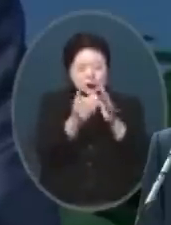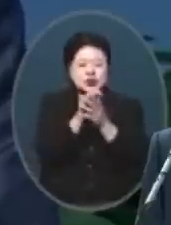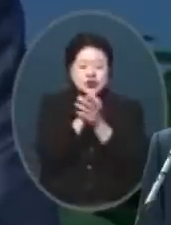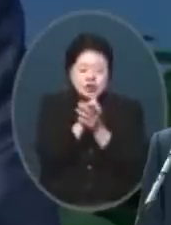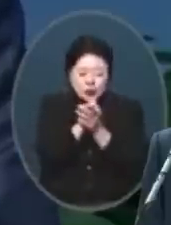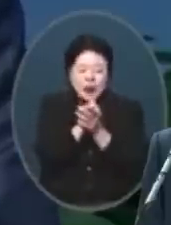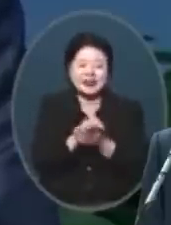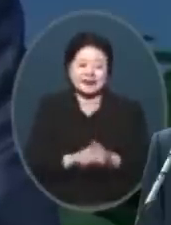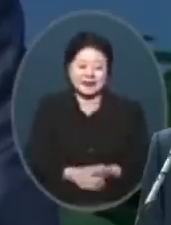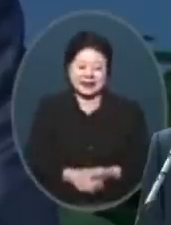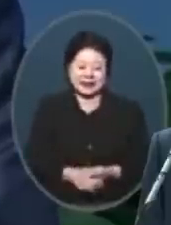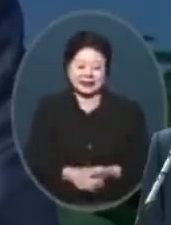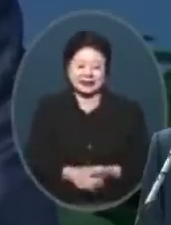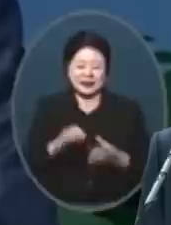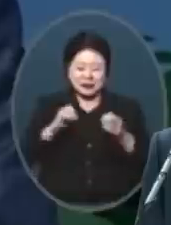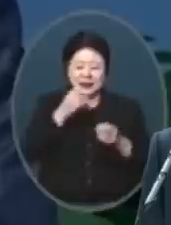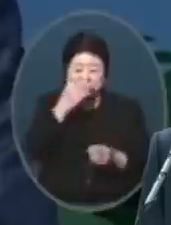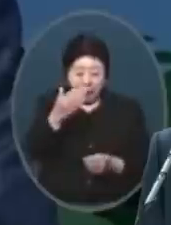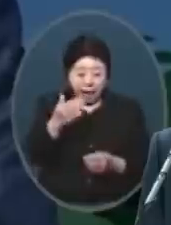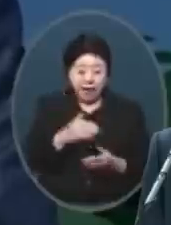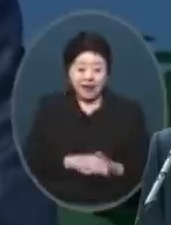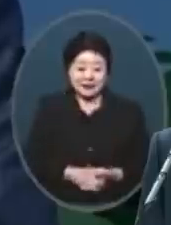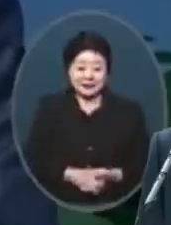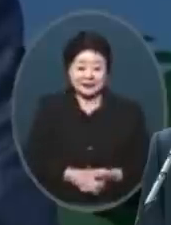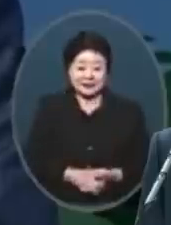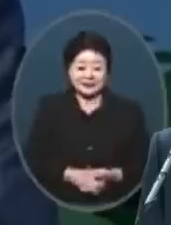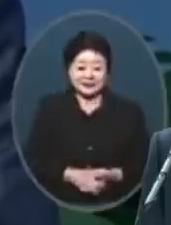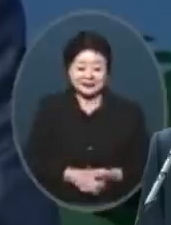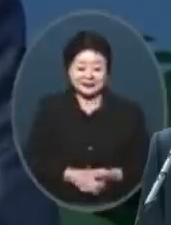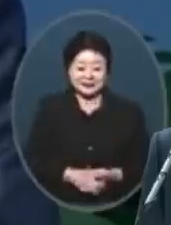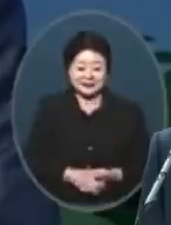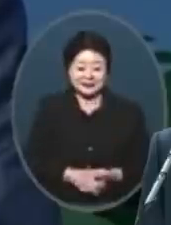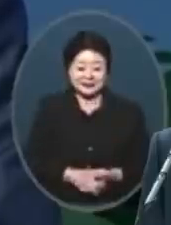하면 하나님께서 응답을 해주시는 것입니다.